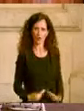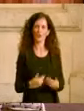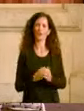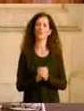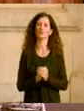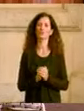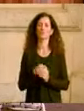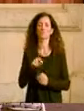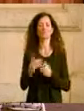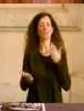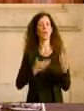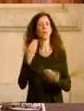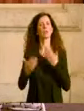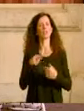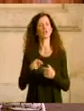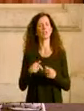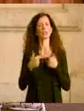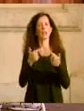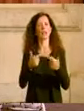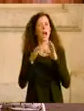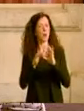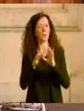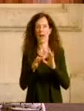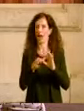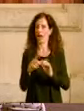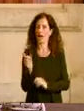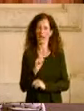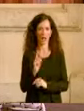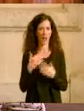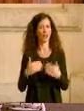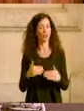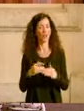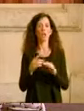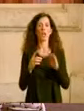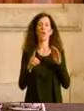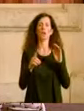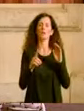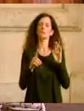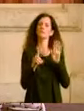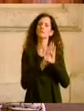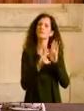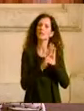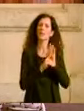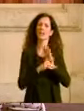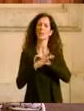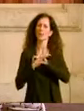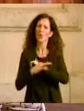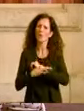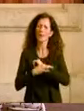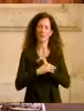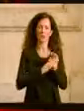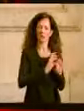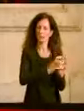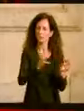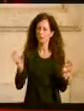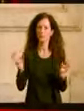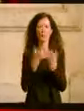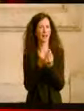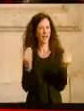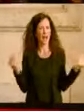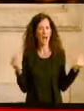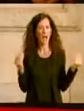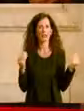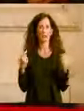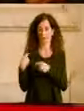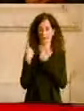non concede tregua, nel senso che tanti provvedimenti sono in corso d'opera